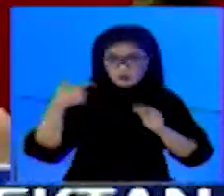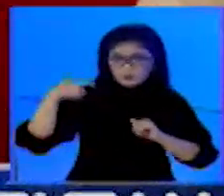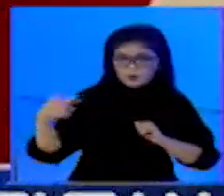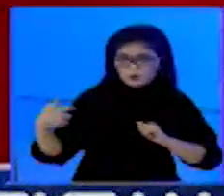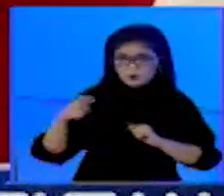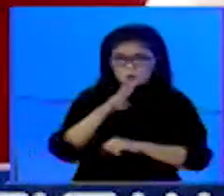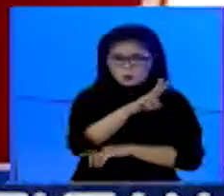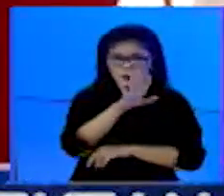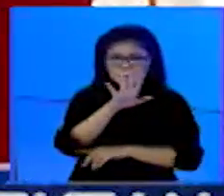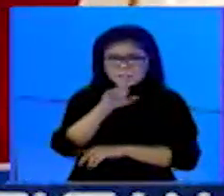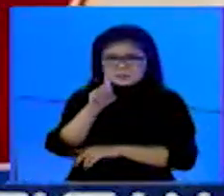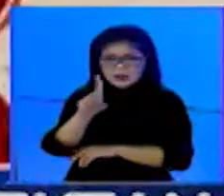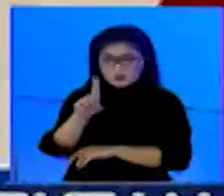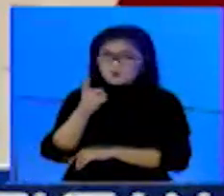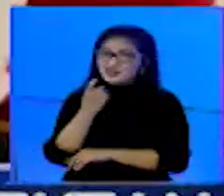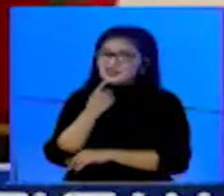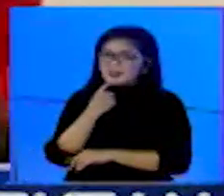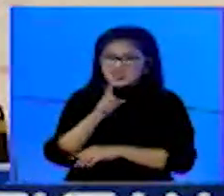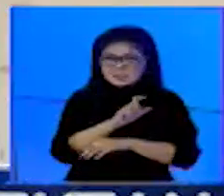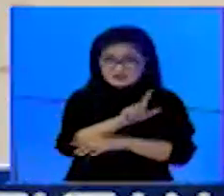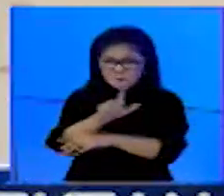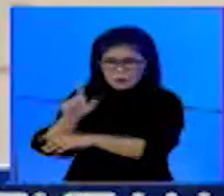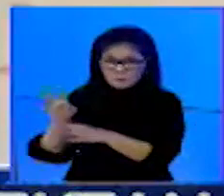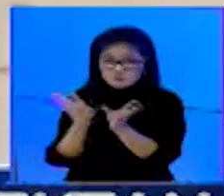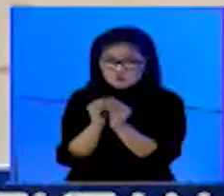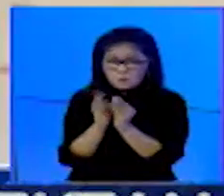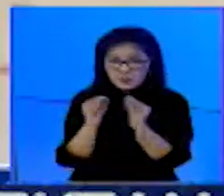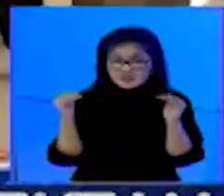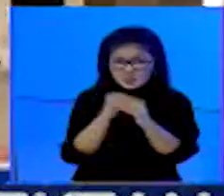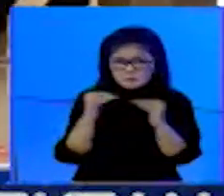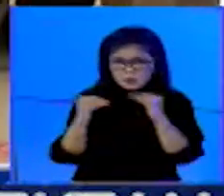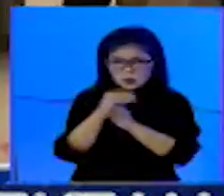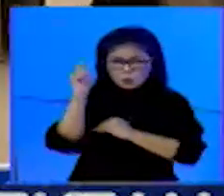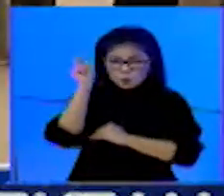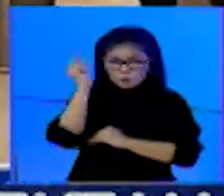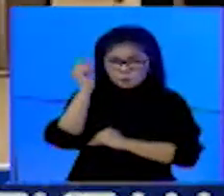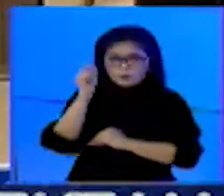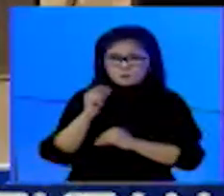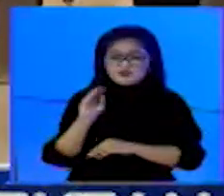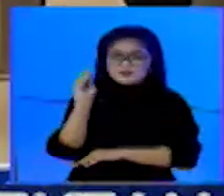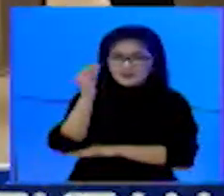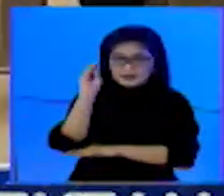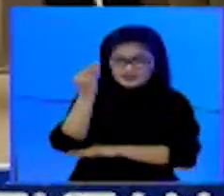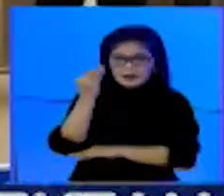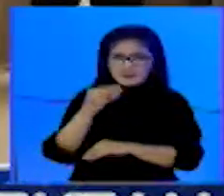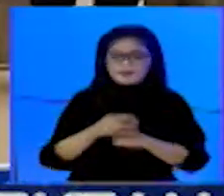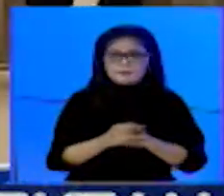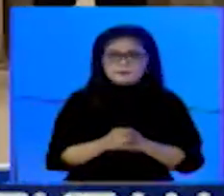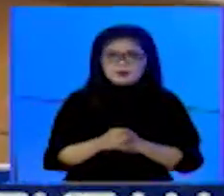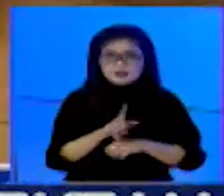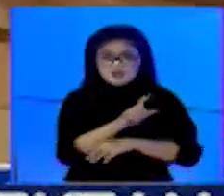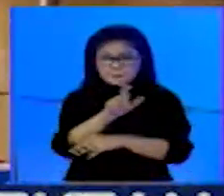2020 tentang sterilisasi sejumlah fasilitas umum di wilayah ibu kota. Penyemprotan desinfektan